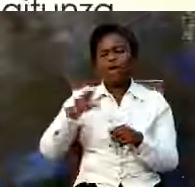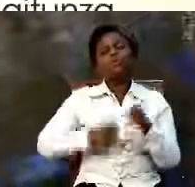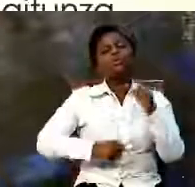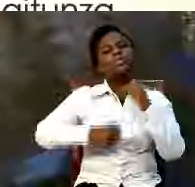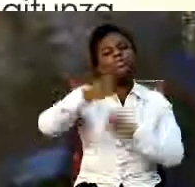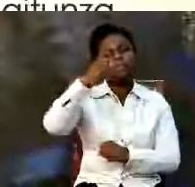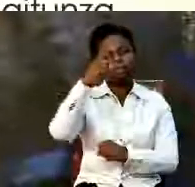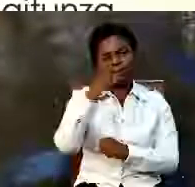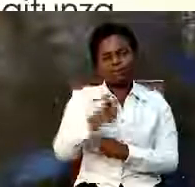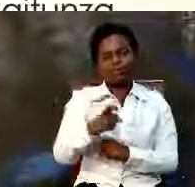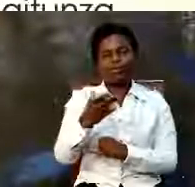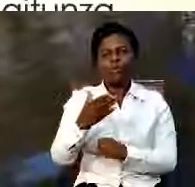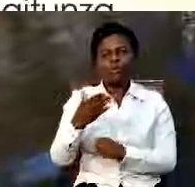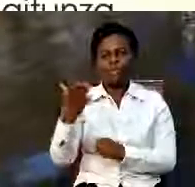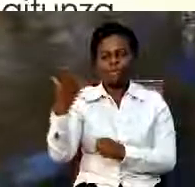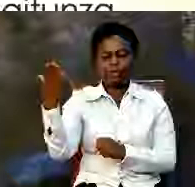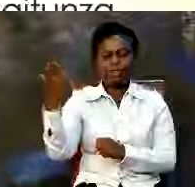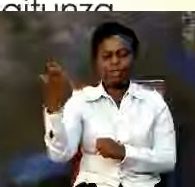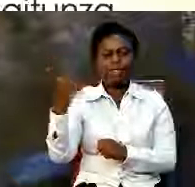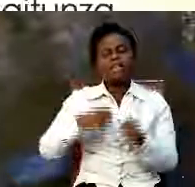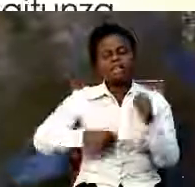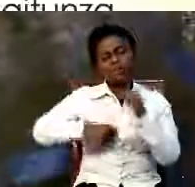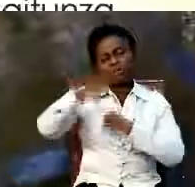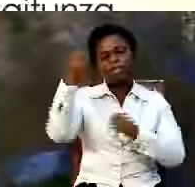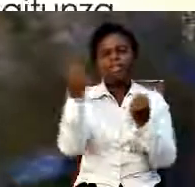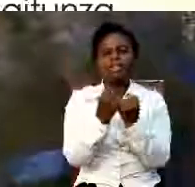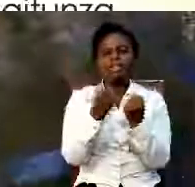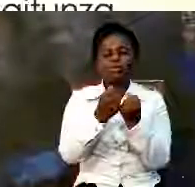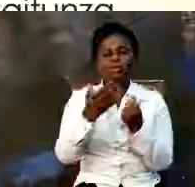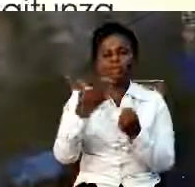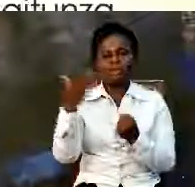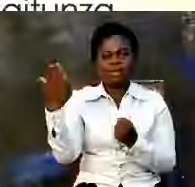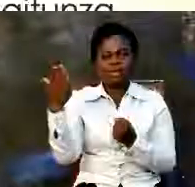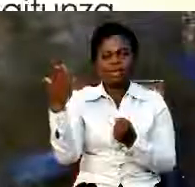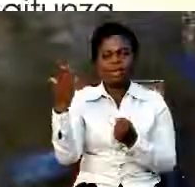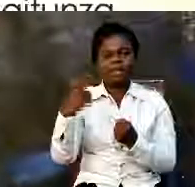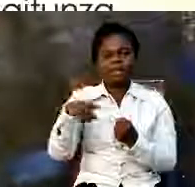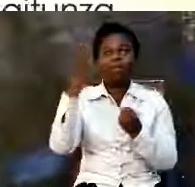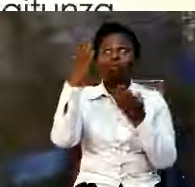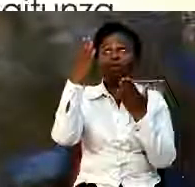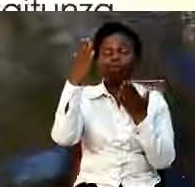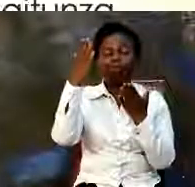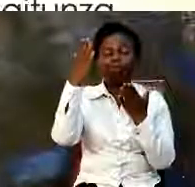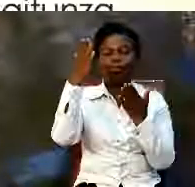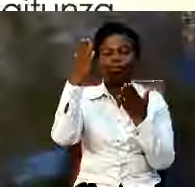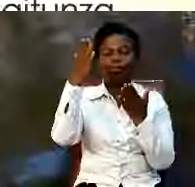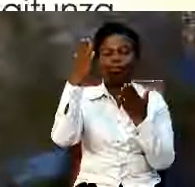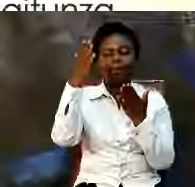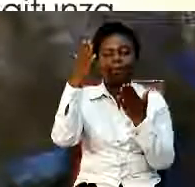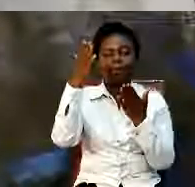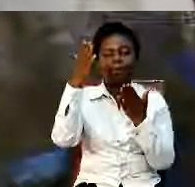mtu mwingine yoyote na kuliko kitu kingine chochote isipokuwa Mungu.